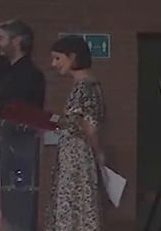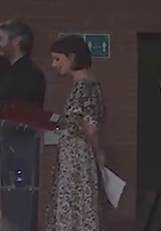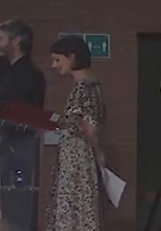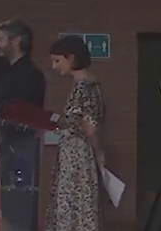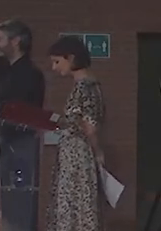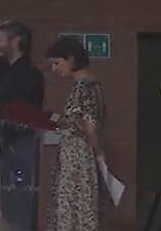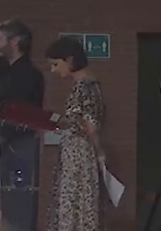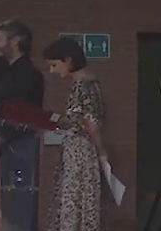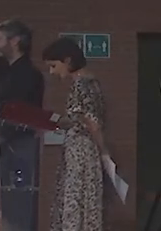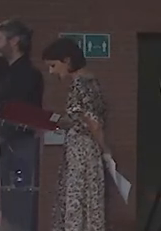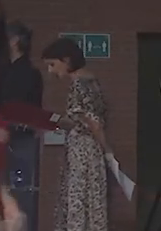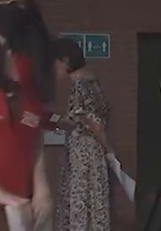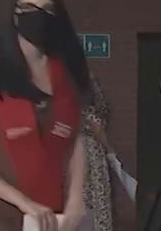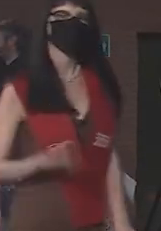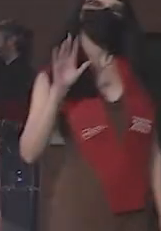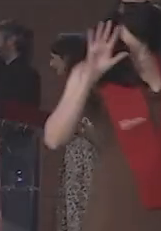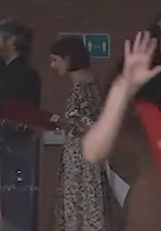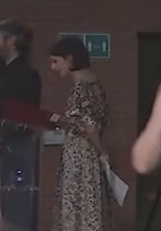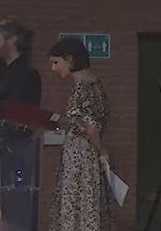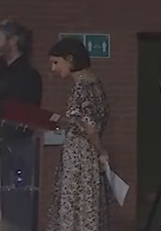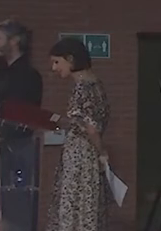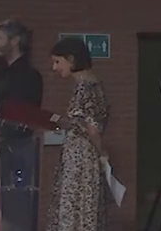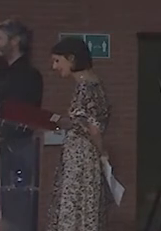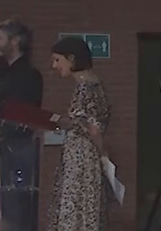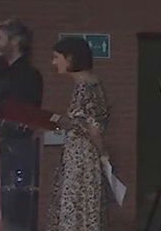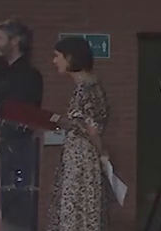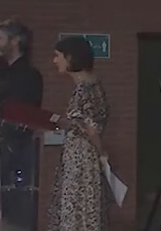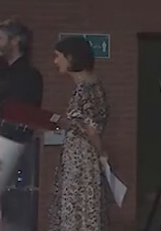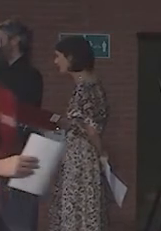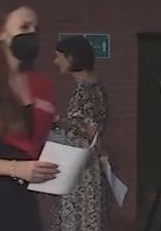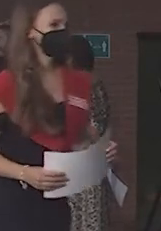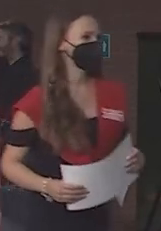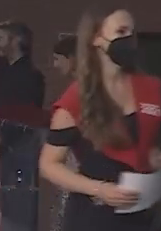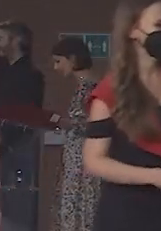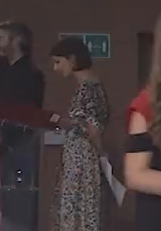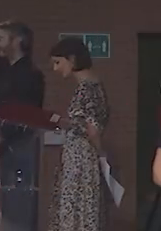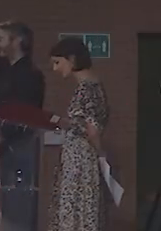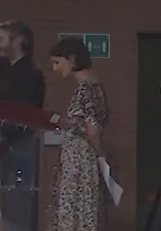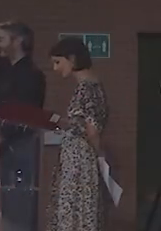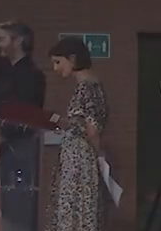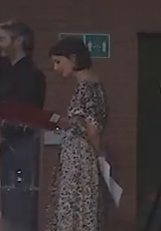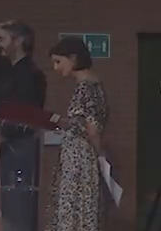Mila. Núria Oliver Álvarez. Laura Uller Aznar.